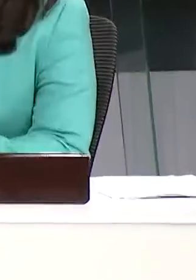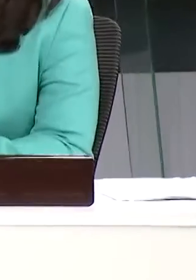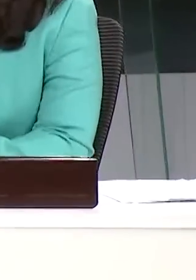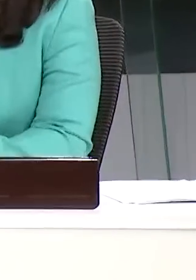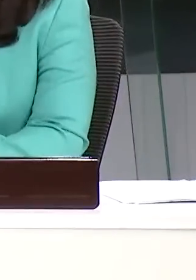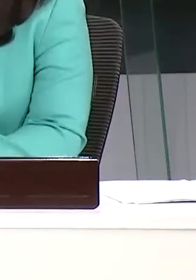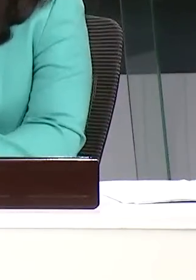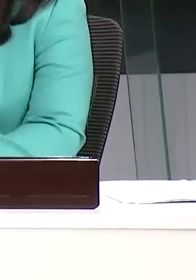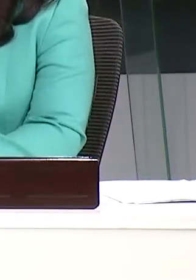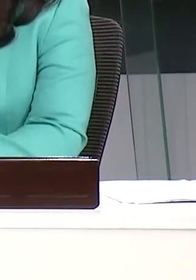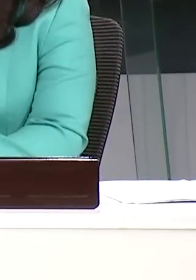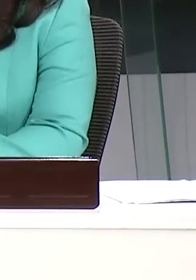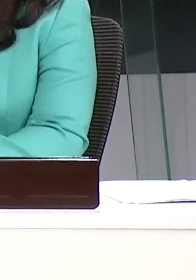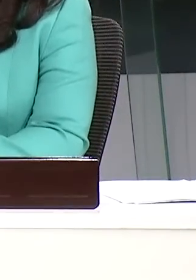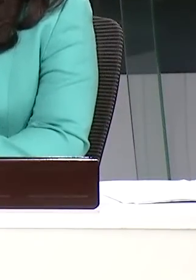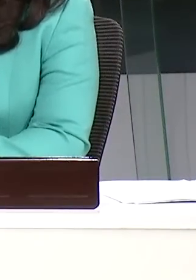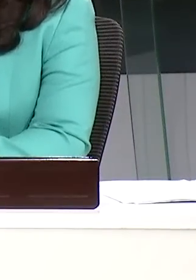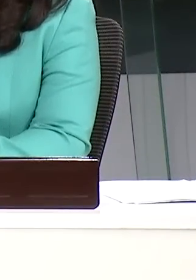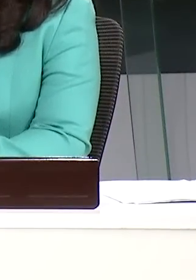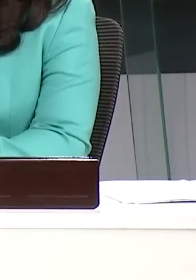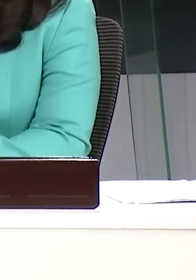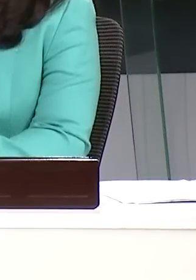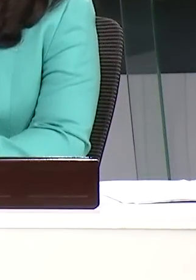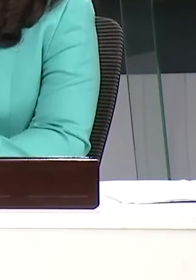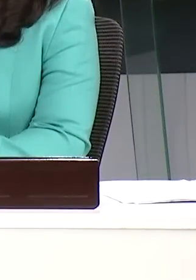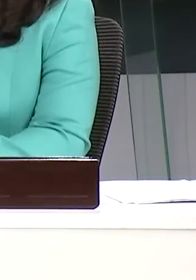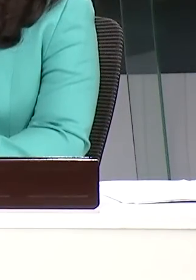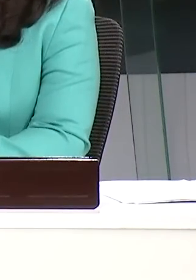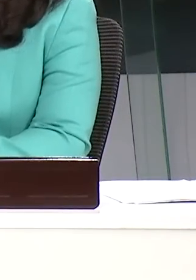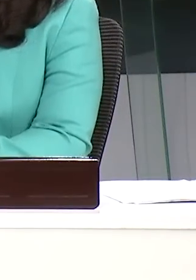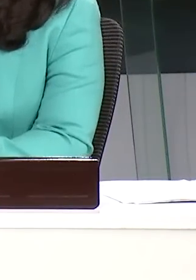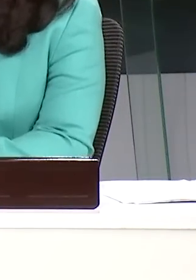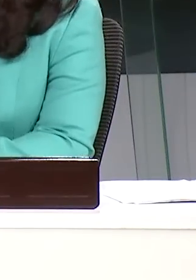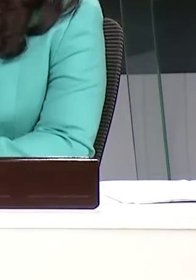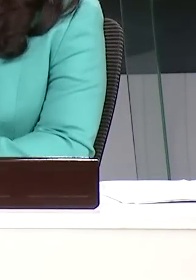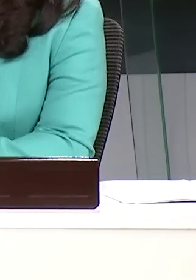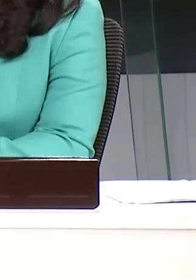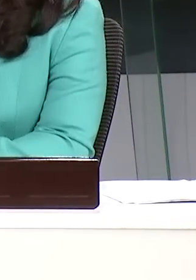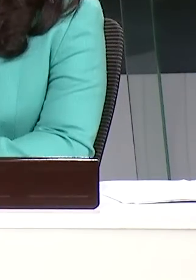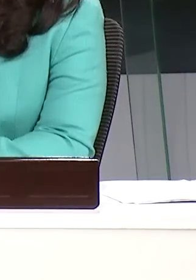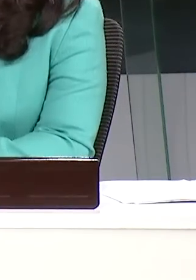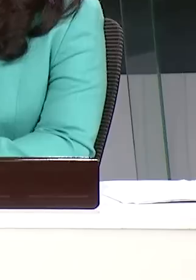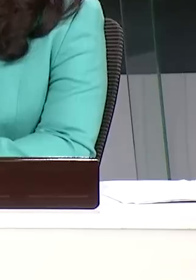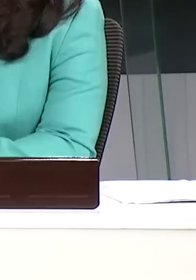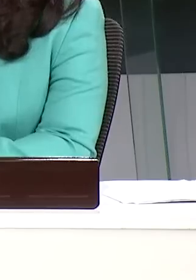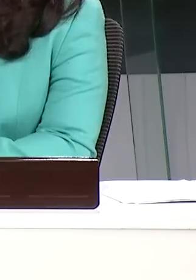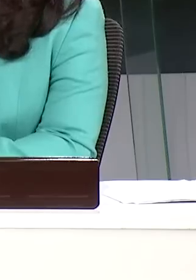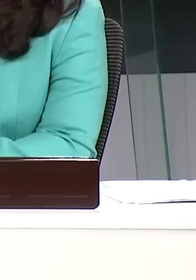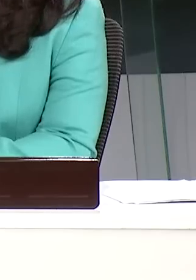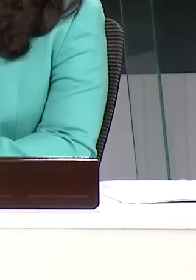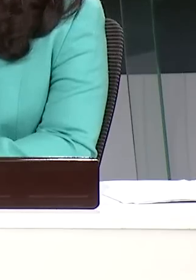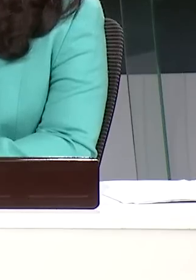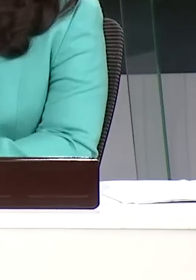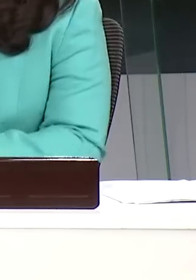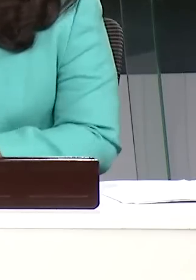ท่านผู้ชมยังอยู่กับรายการพิเศษนะครับเกาะติดแถลงปิดสำนวนคดีถถอนอดีตนายกยิ่งลักษณ์ชินวัตร ค่ะ นะฮะเพิ่งเริ่มขึ้นใช่ไหม ใช่ค่ะ ไม่กี่นาทีที่ผ่